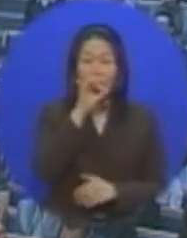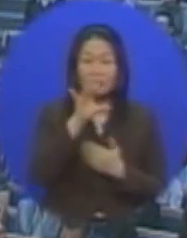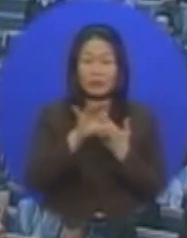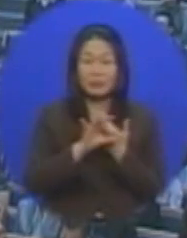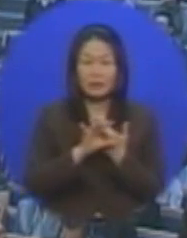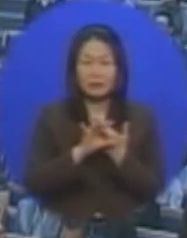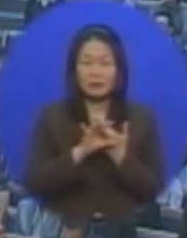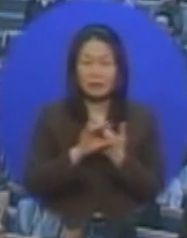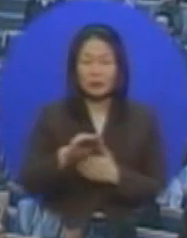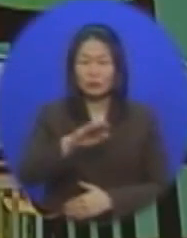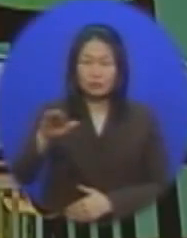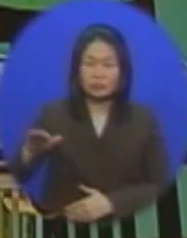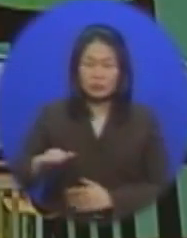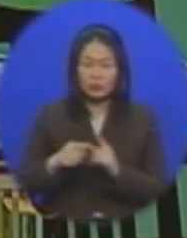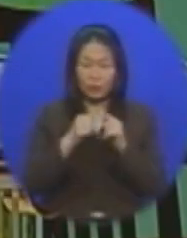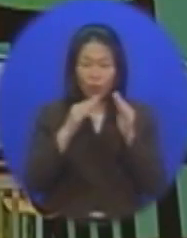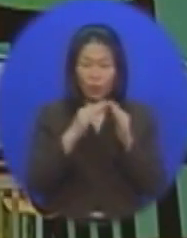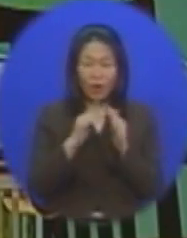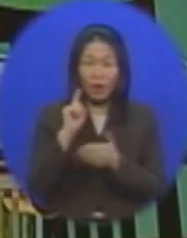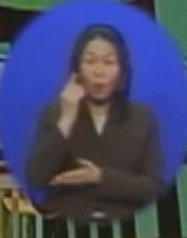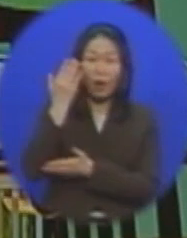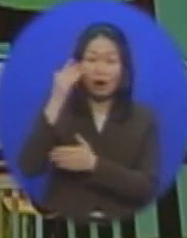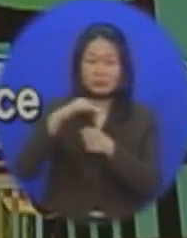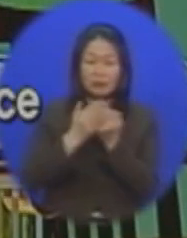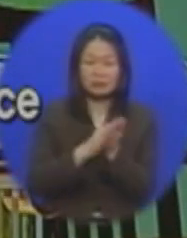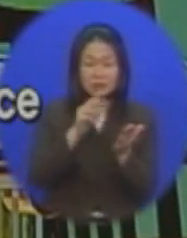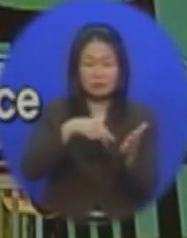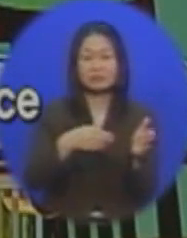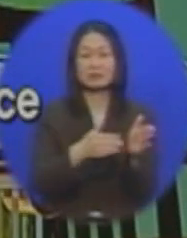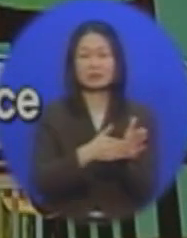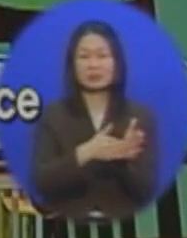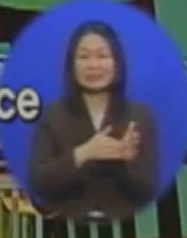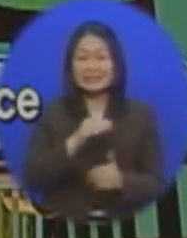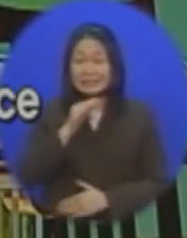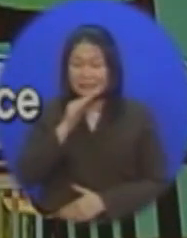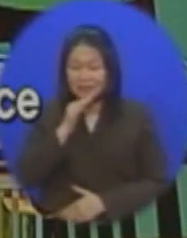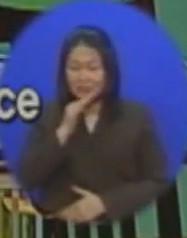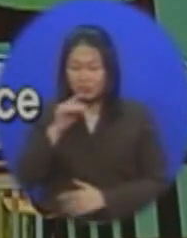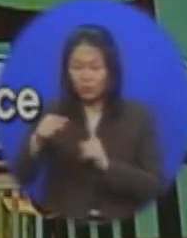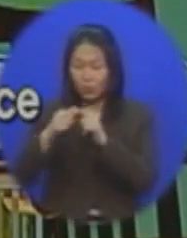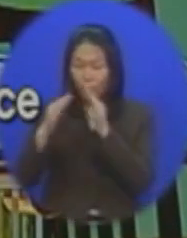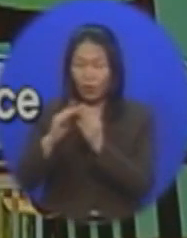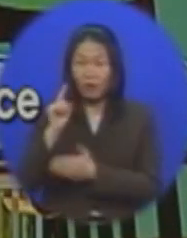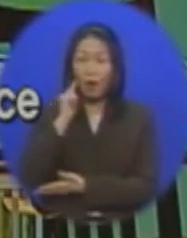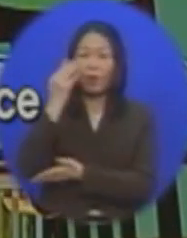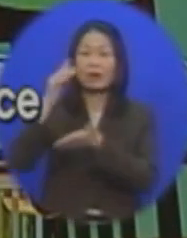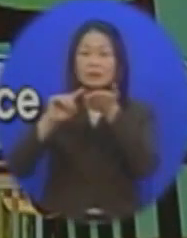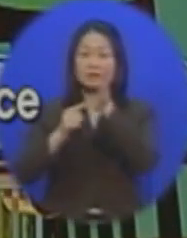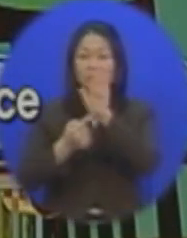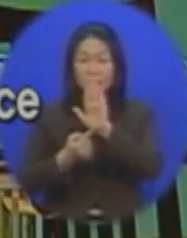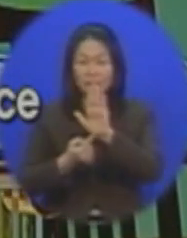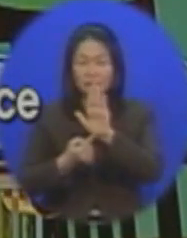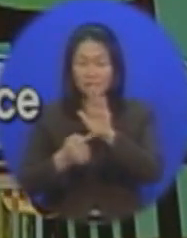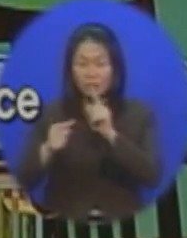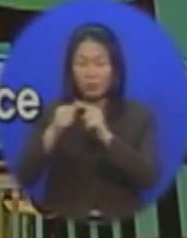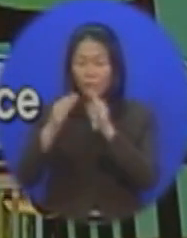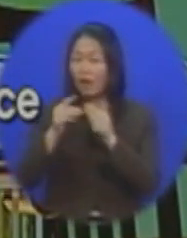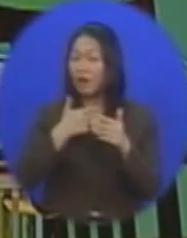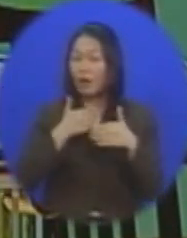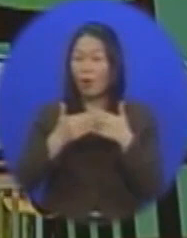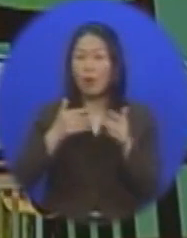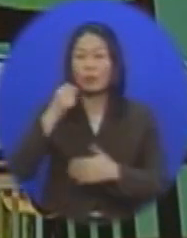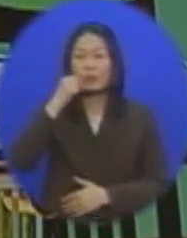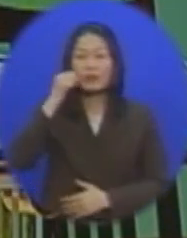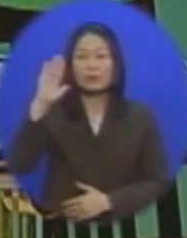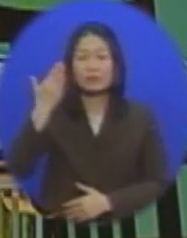광을 성경에서 아닐꺼 끝납니다 실제로는 교회용 광을 드러나는 교회 경험을 못해요